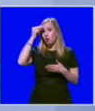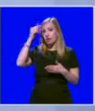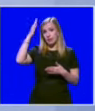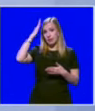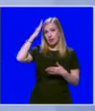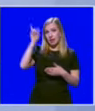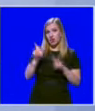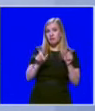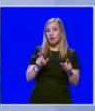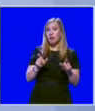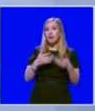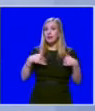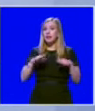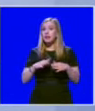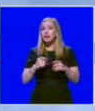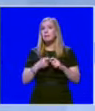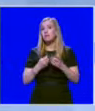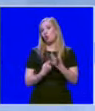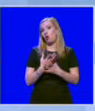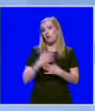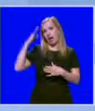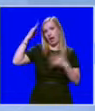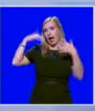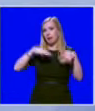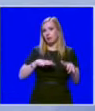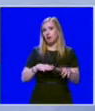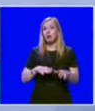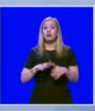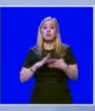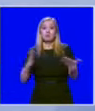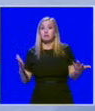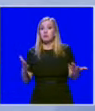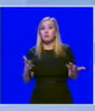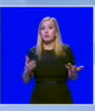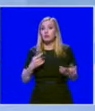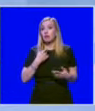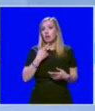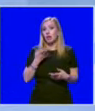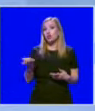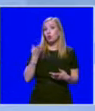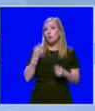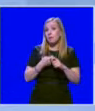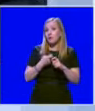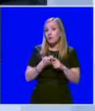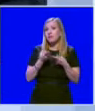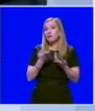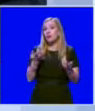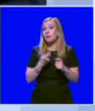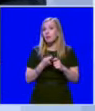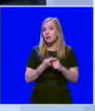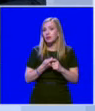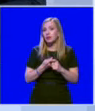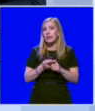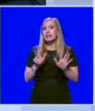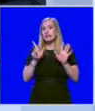ние да се модернизираме армията? Ами да го бяхте направили? Напротив, ние нон-стоп говорим това. Нали това ви попита да президента? Вие какво месеца направихте? За 7